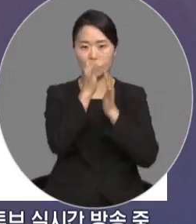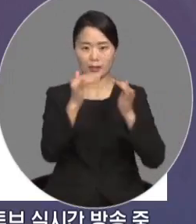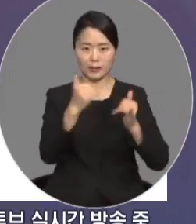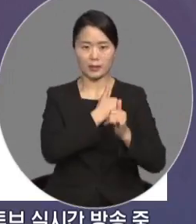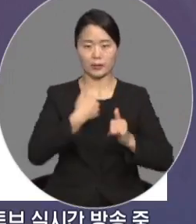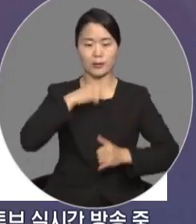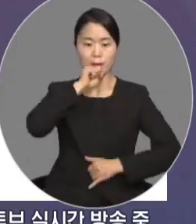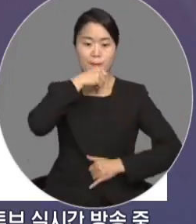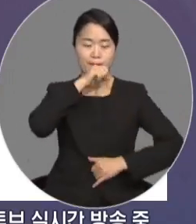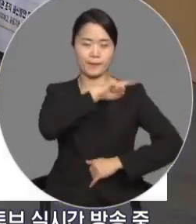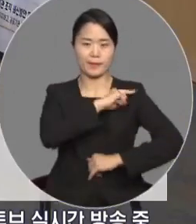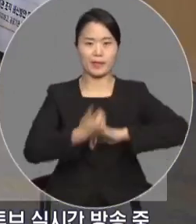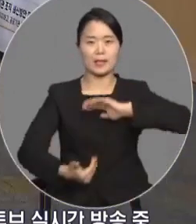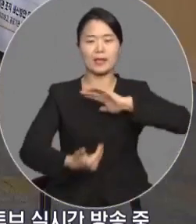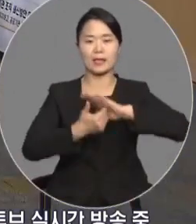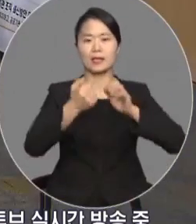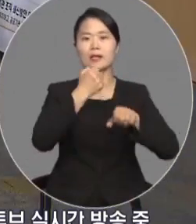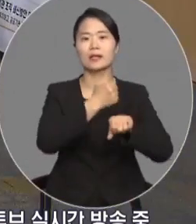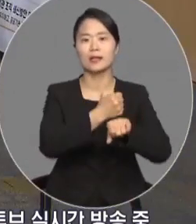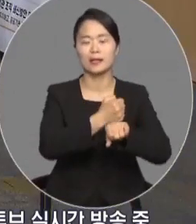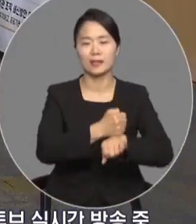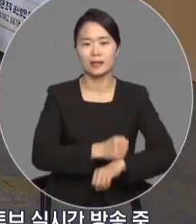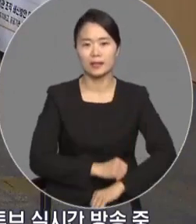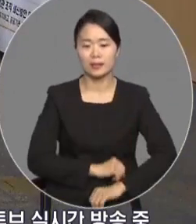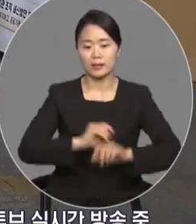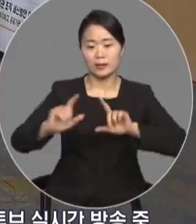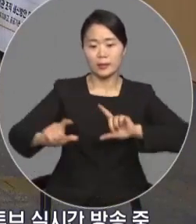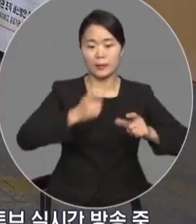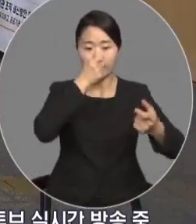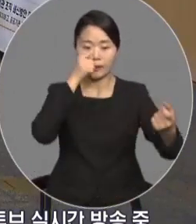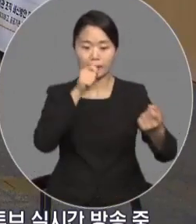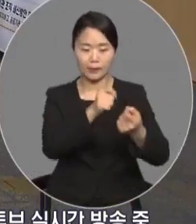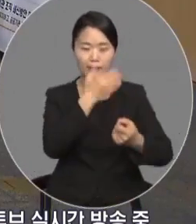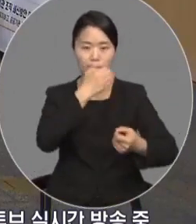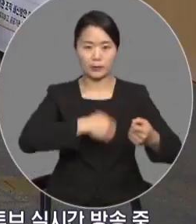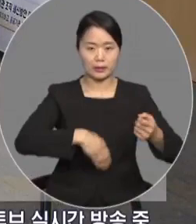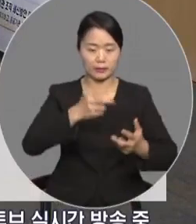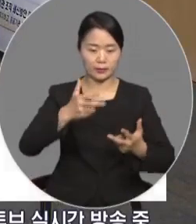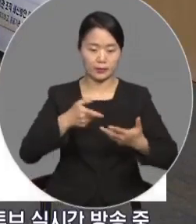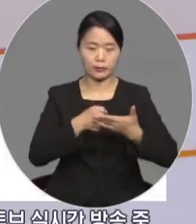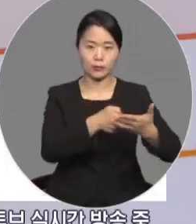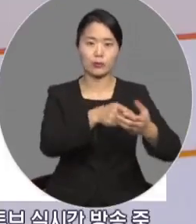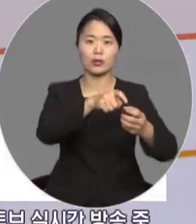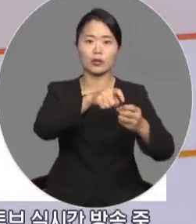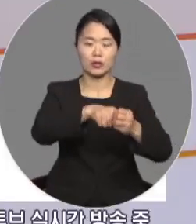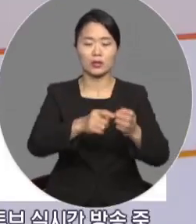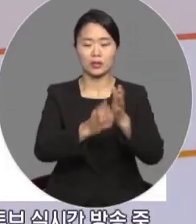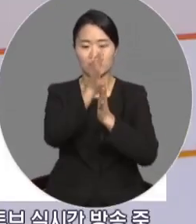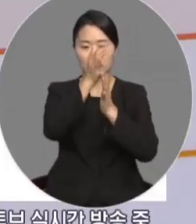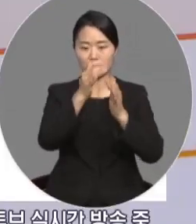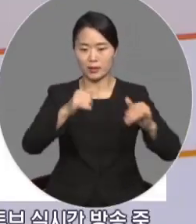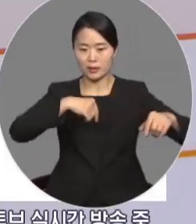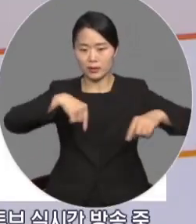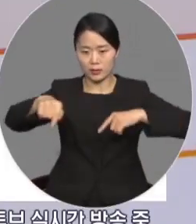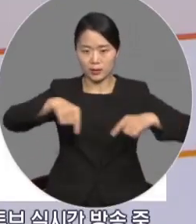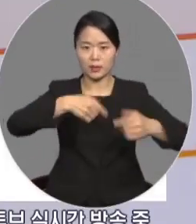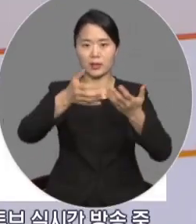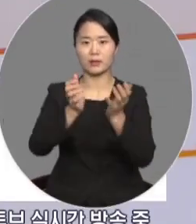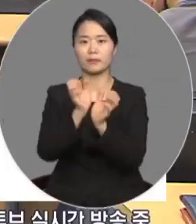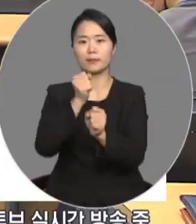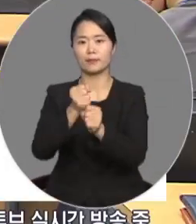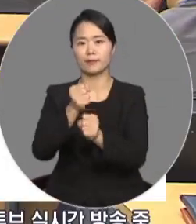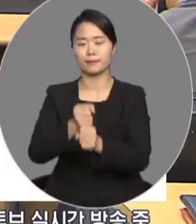만족도를 극대화하도록. 또 생활 밀착형 복지 사업을 추진하기 위해 시민생활정책추진단을